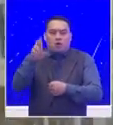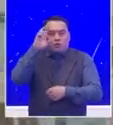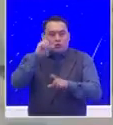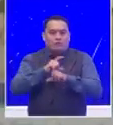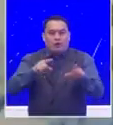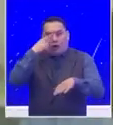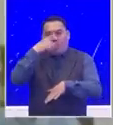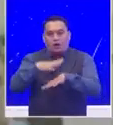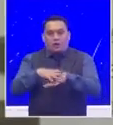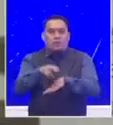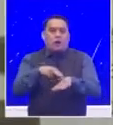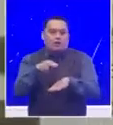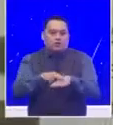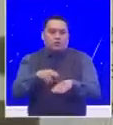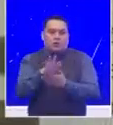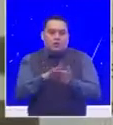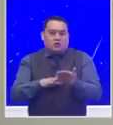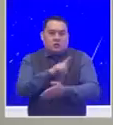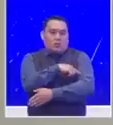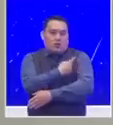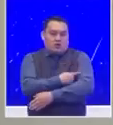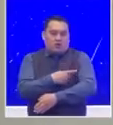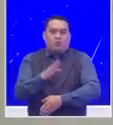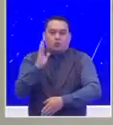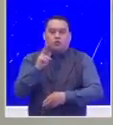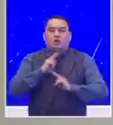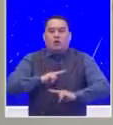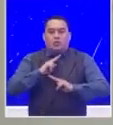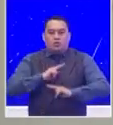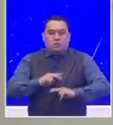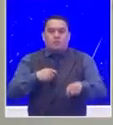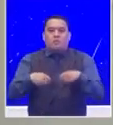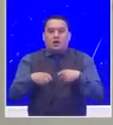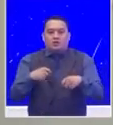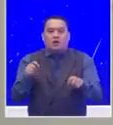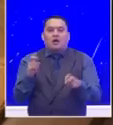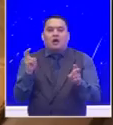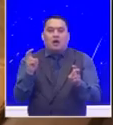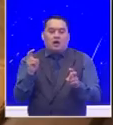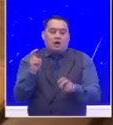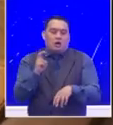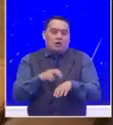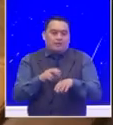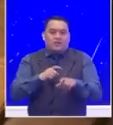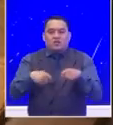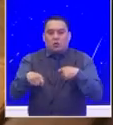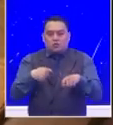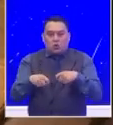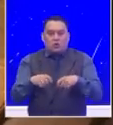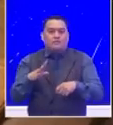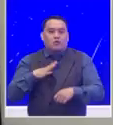органов, акиматов, правоохранительных органов, организаций здравоохранения, СМИ, продуктовых магазинов, аптек и организаций